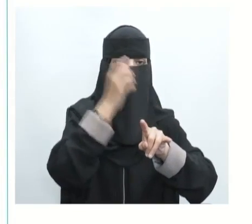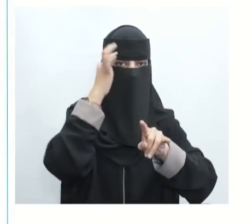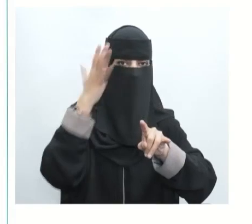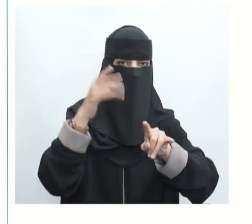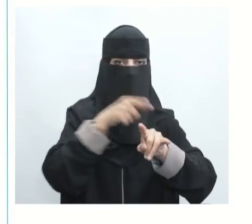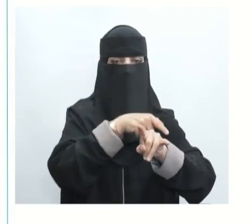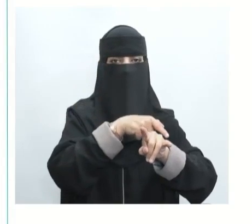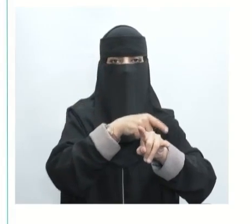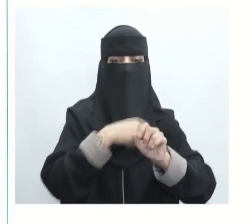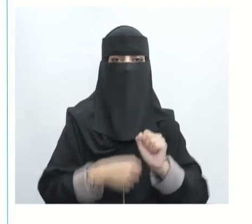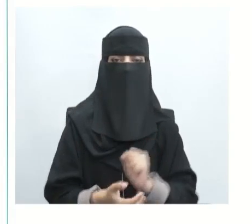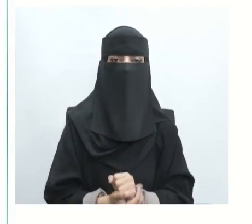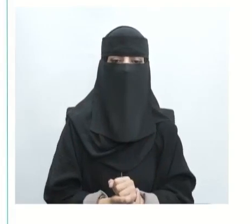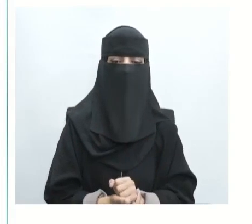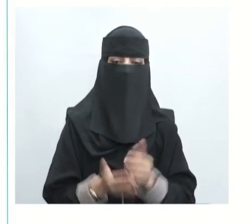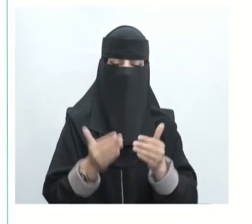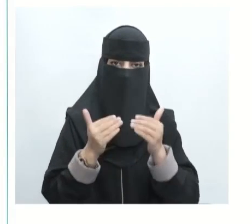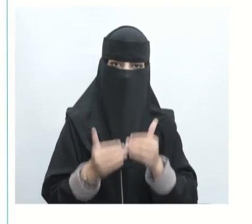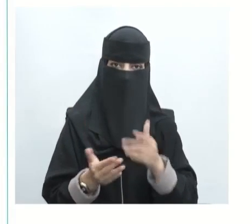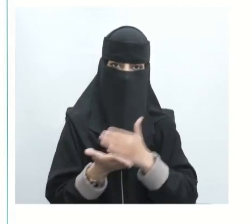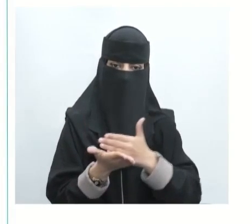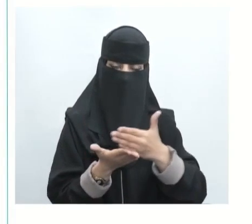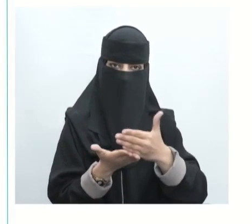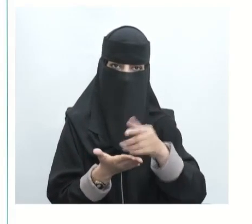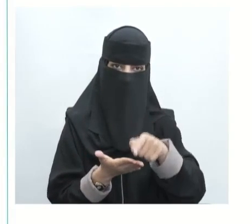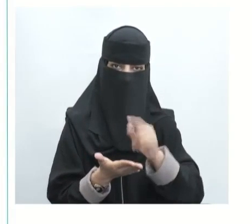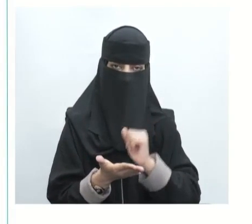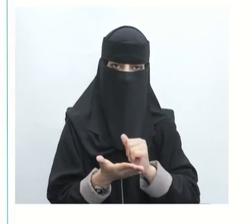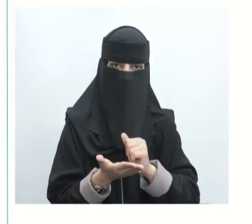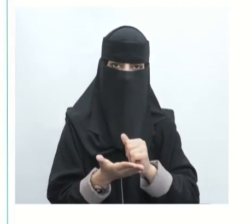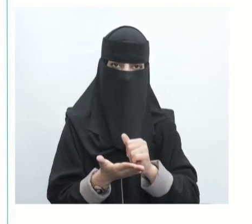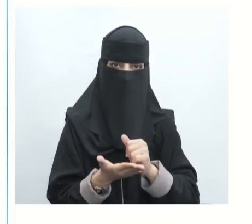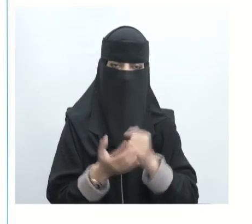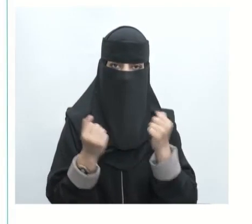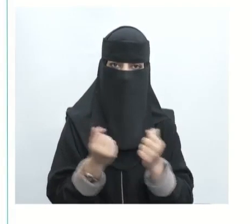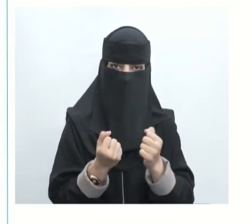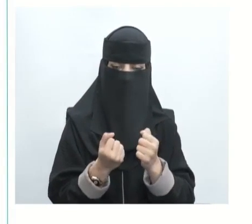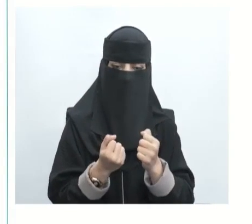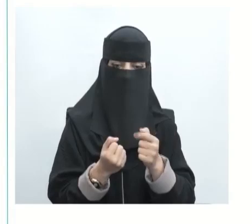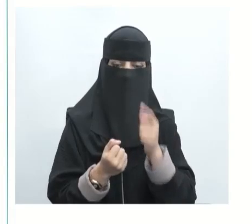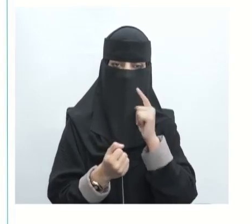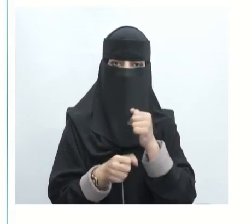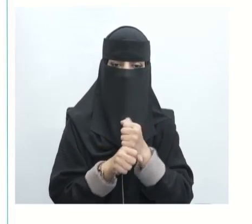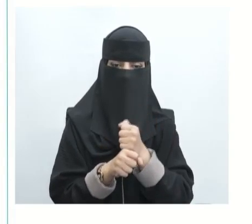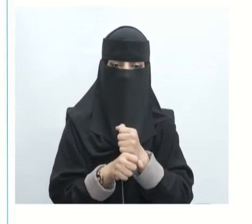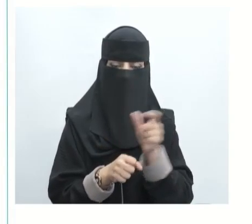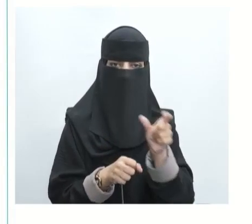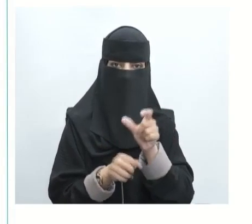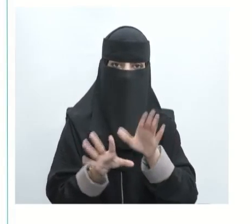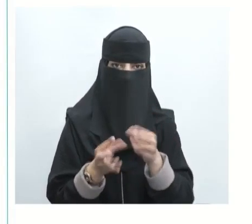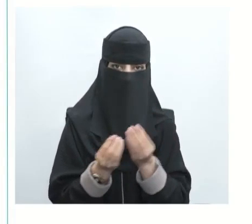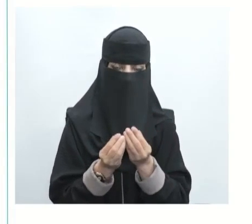منطقة الجبيل. نبدأ بإكمال هذه أو هذا التدريب عذرا بهذه الفقرات